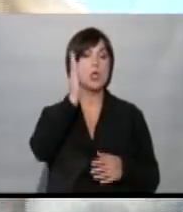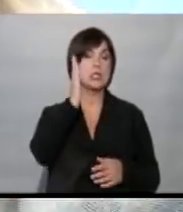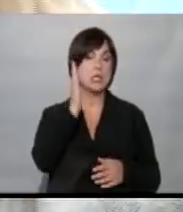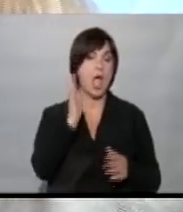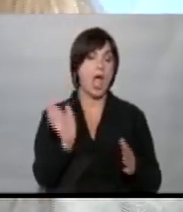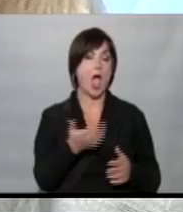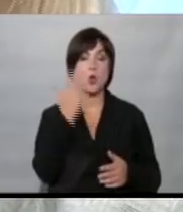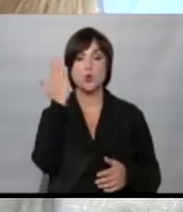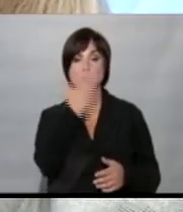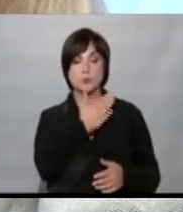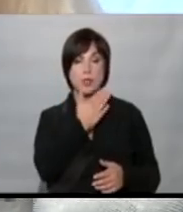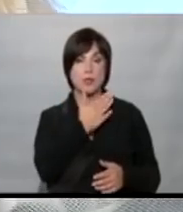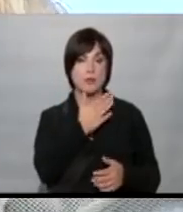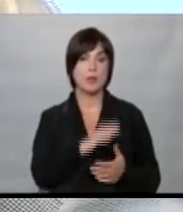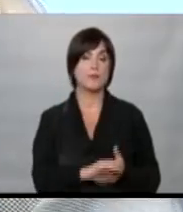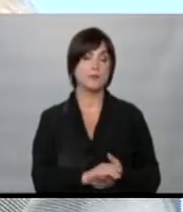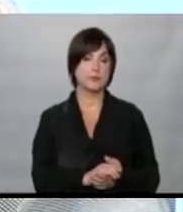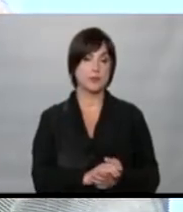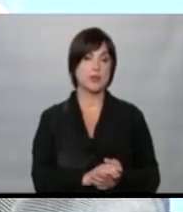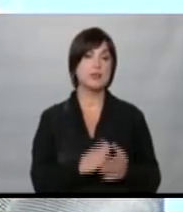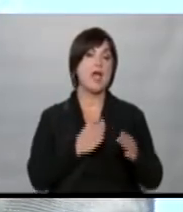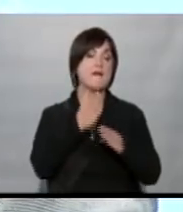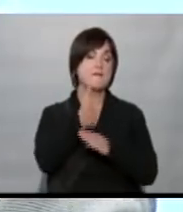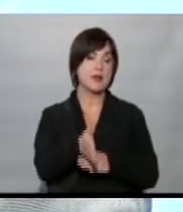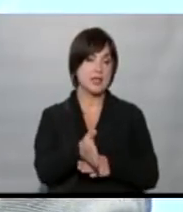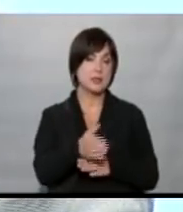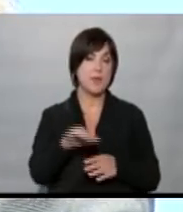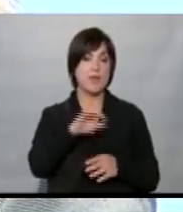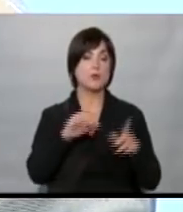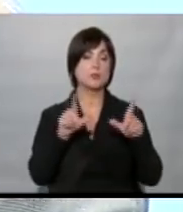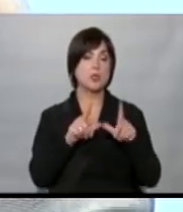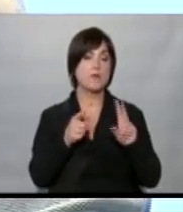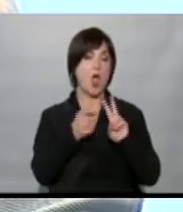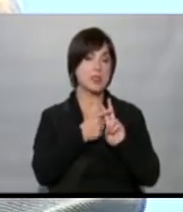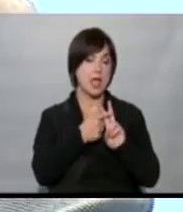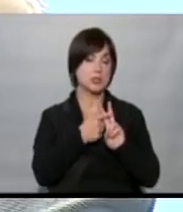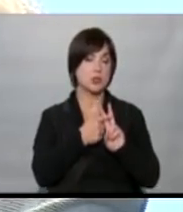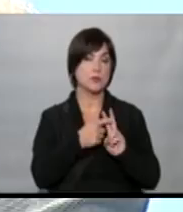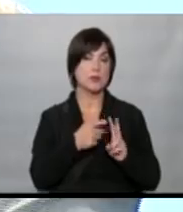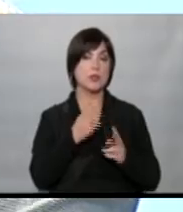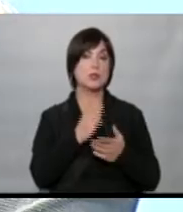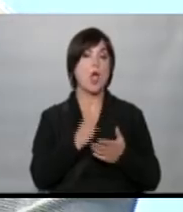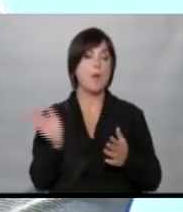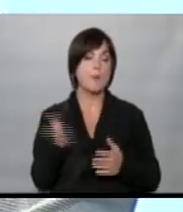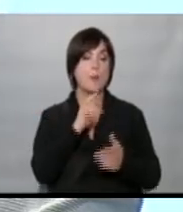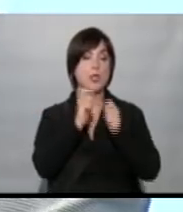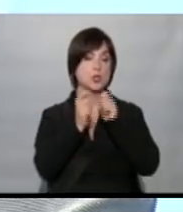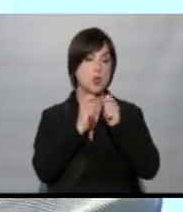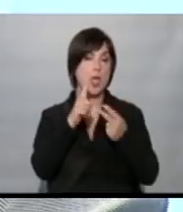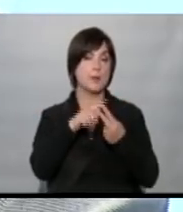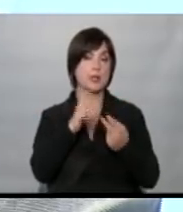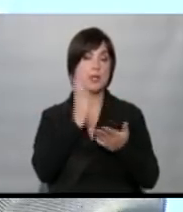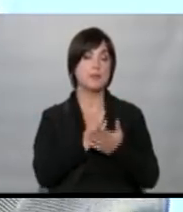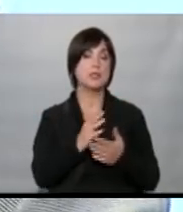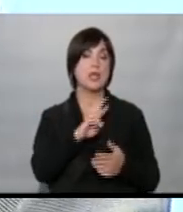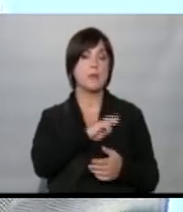Македонија во иднина, ако успееме, нели, да влеземе во Европска унија и во НАТО и да помине договорот од Преспа, ќе бидеме